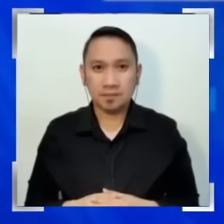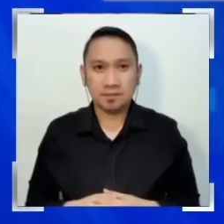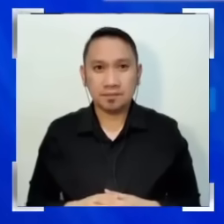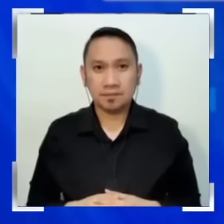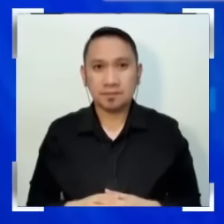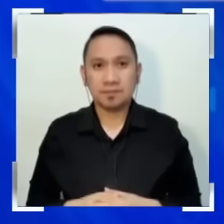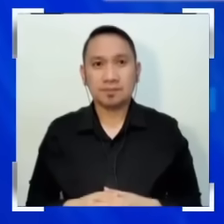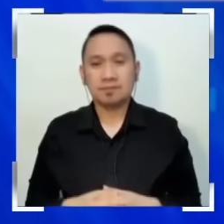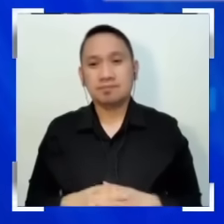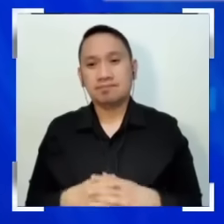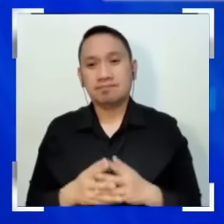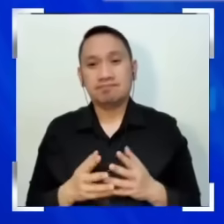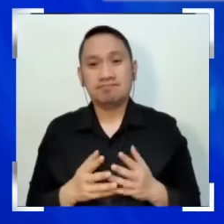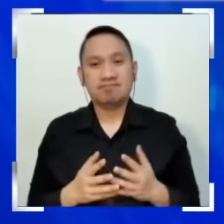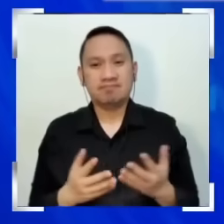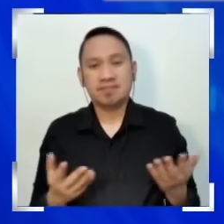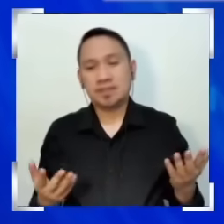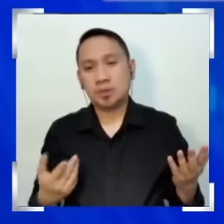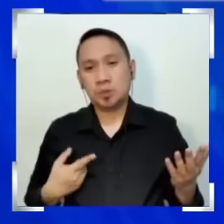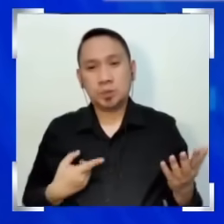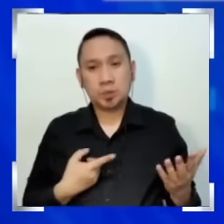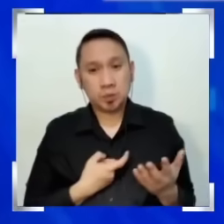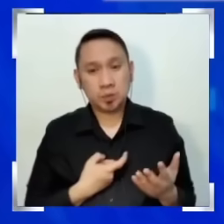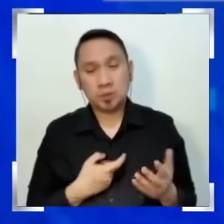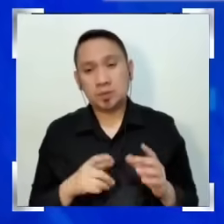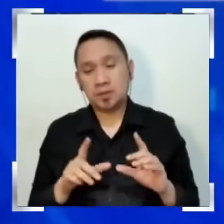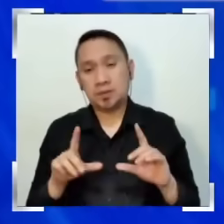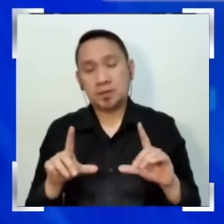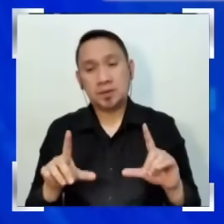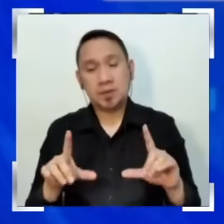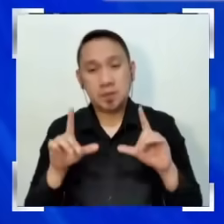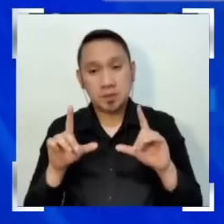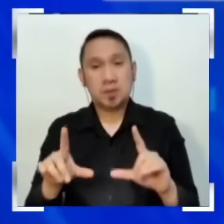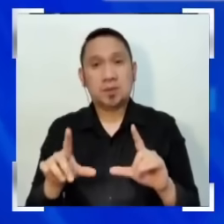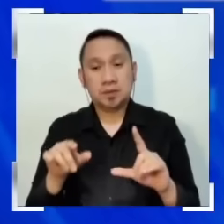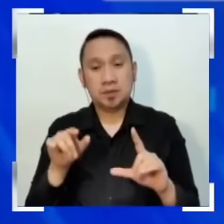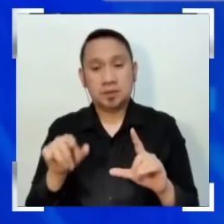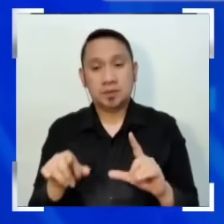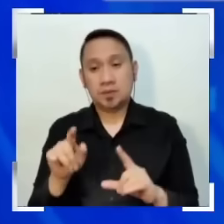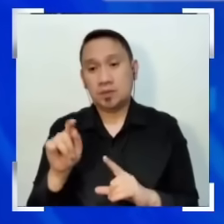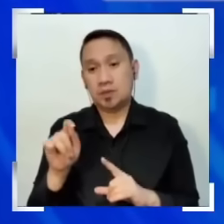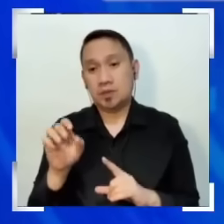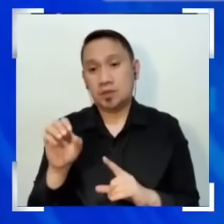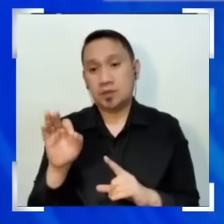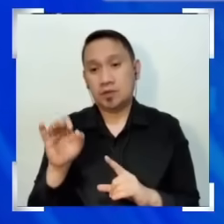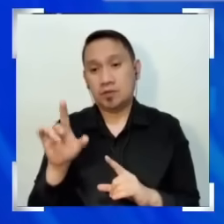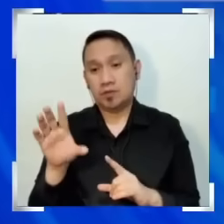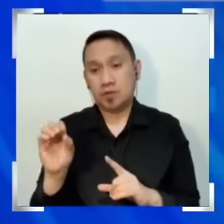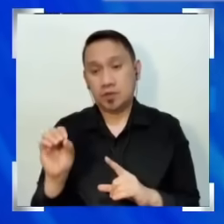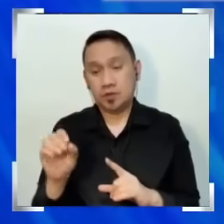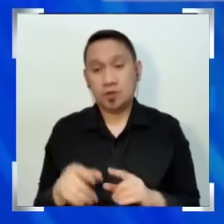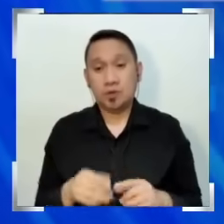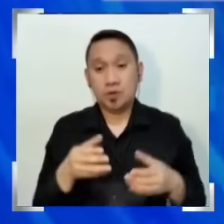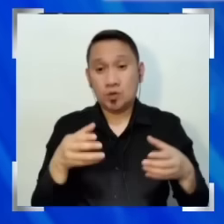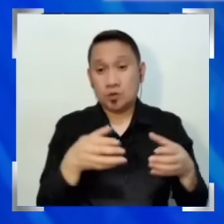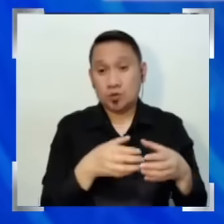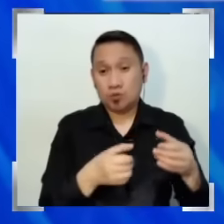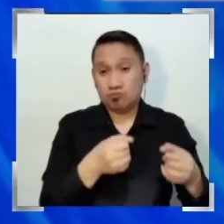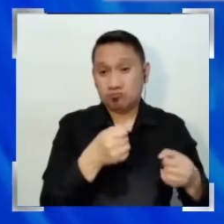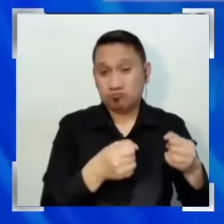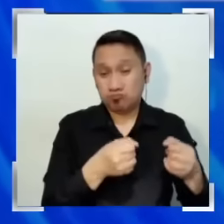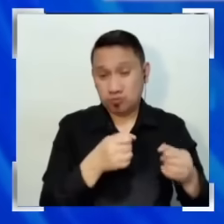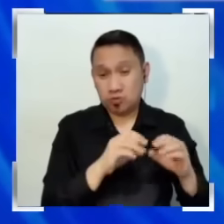Sama ng loob umano ang ugat ng akusasyon laban kay suspended chairman Teofilo Guadis. Ang grupong manibela naman na nagtigil pasada